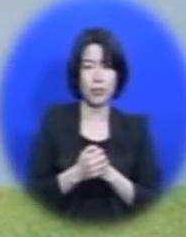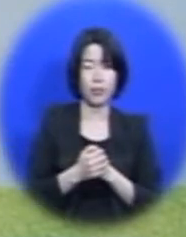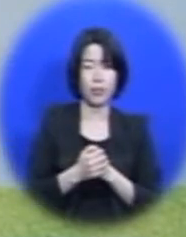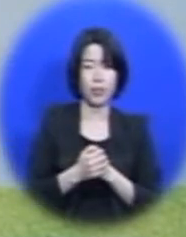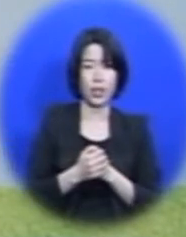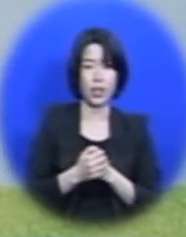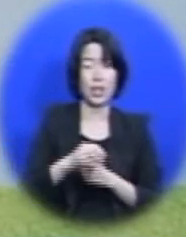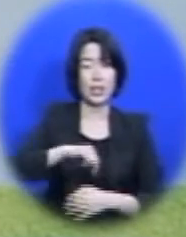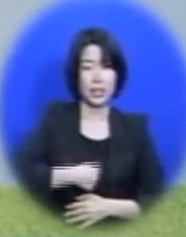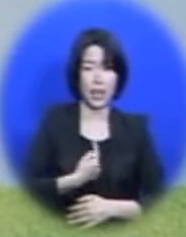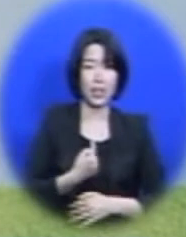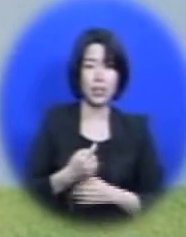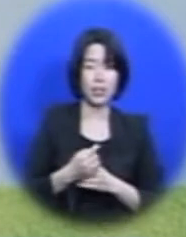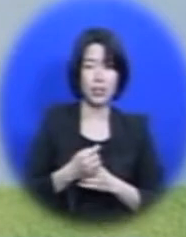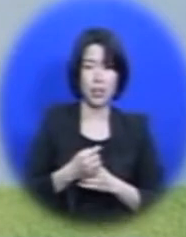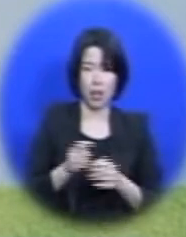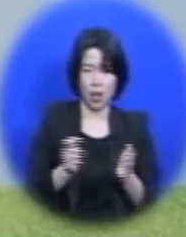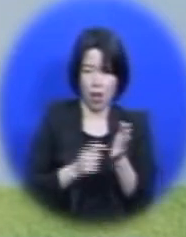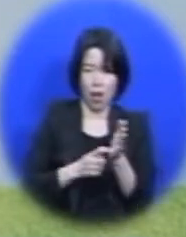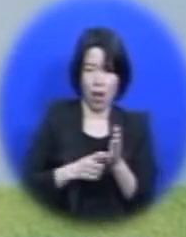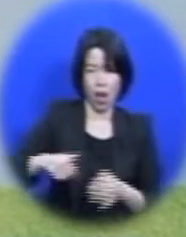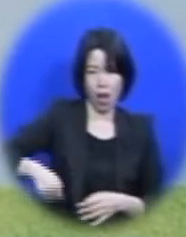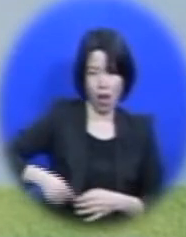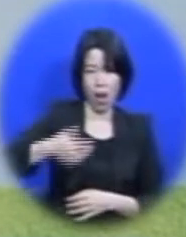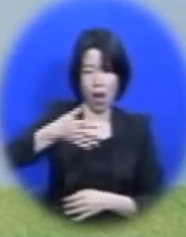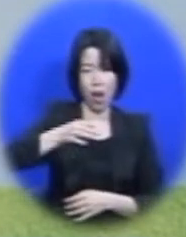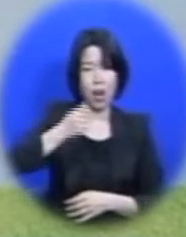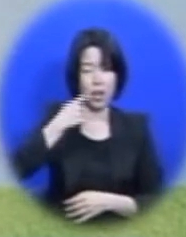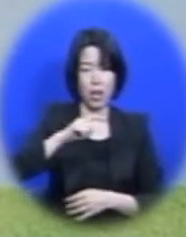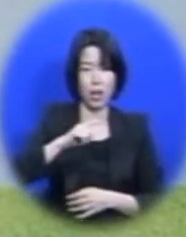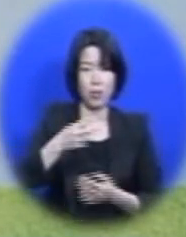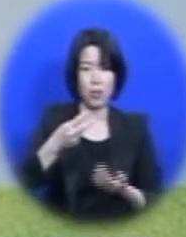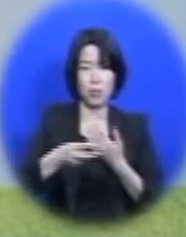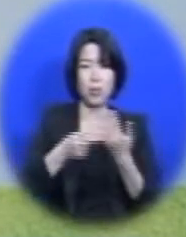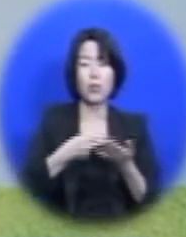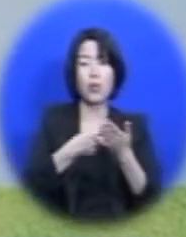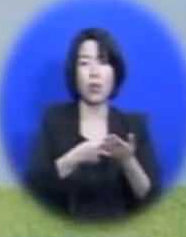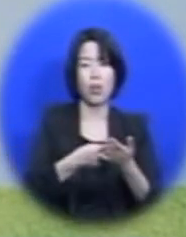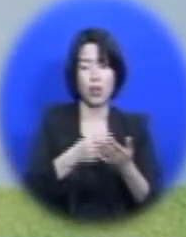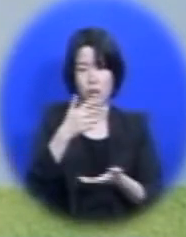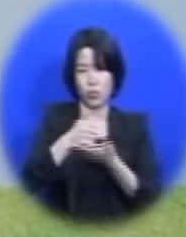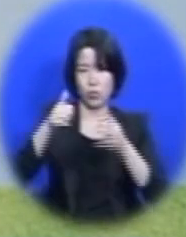네. 자기는 급성 간염으로 병원에 입원했어요. 주의 종이 이게